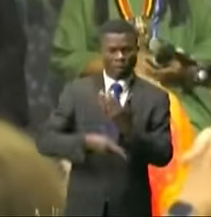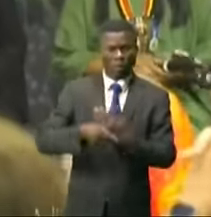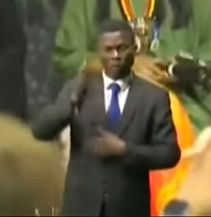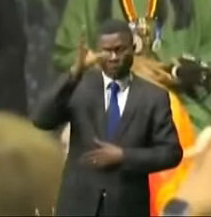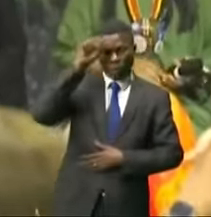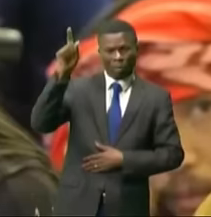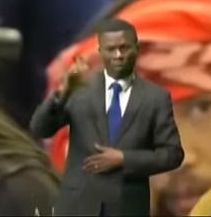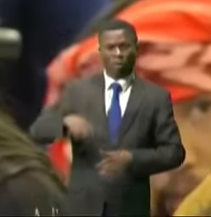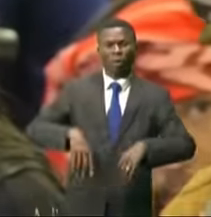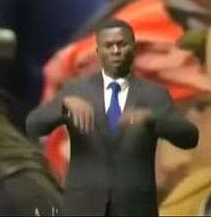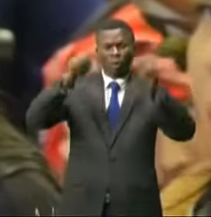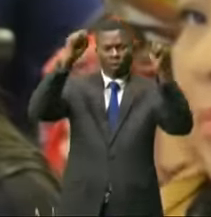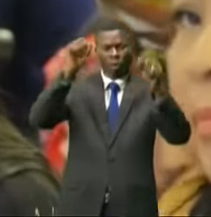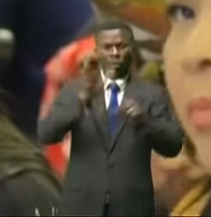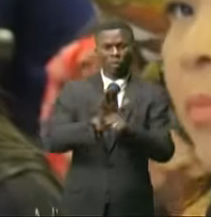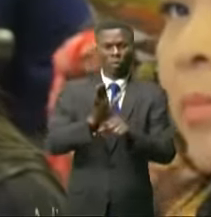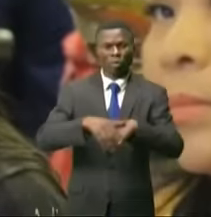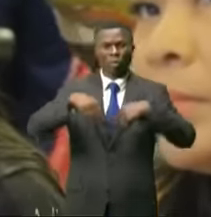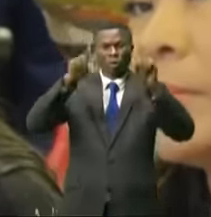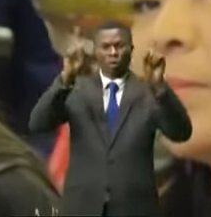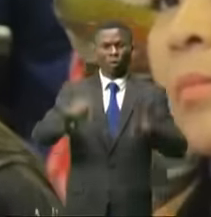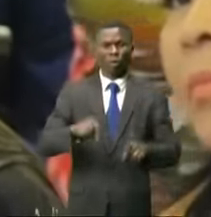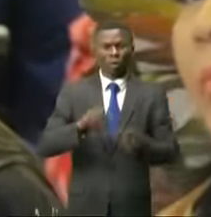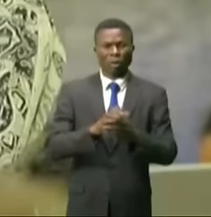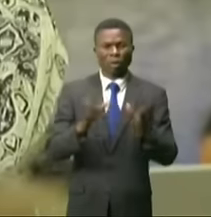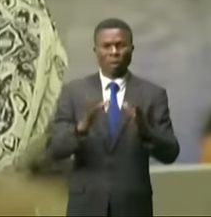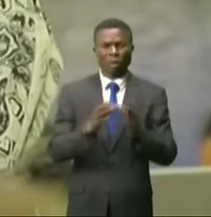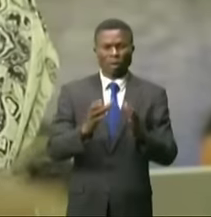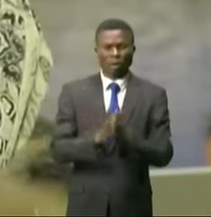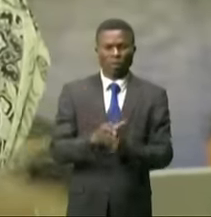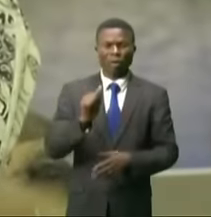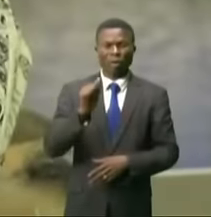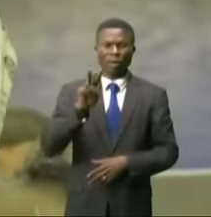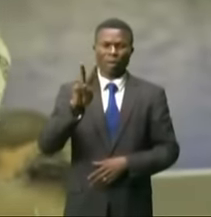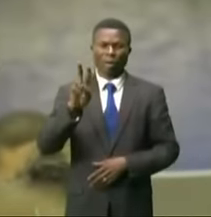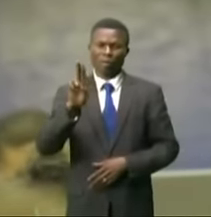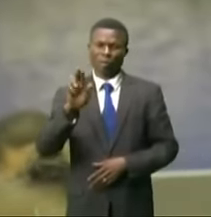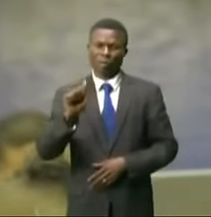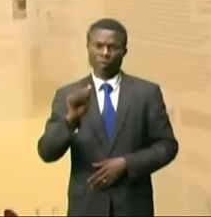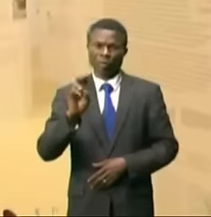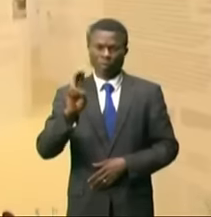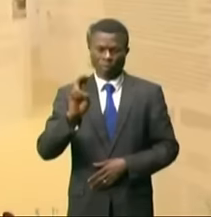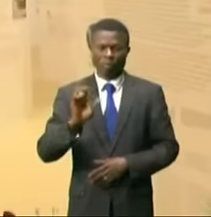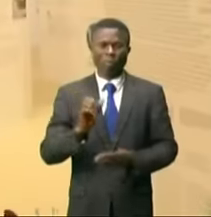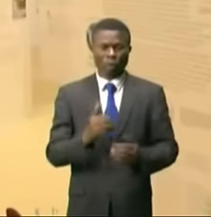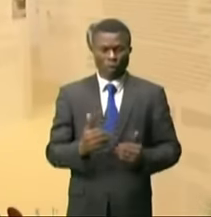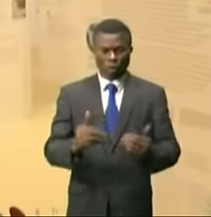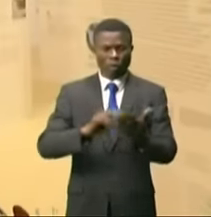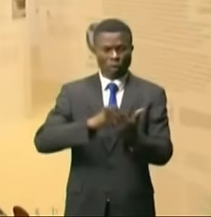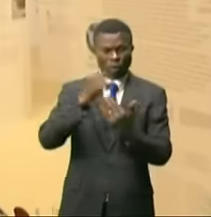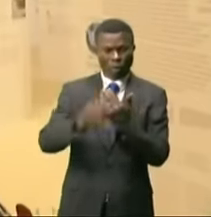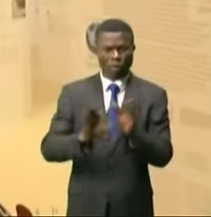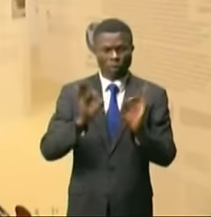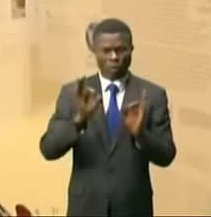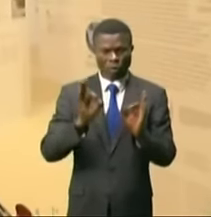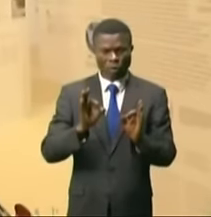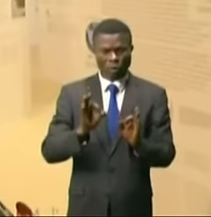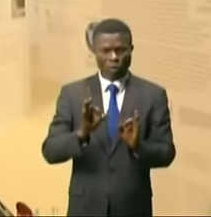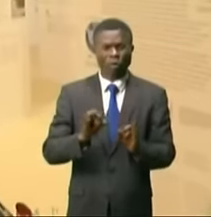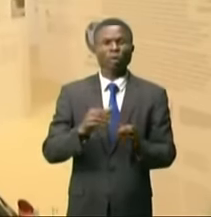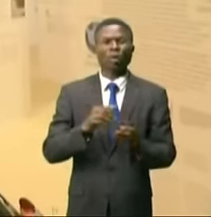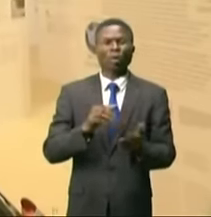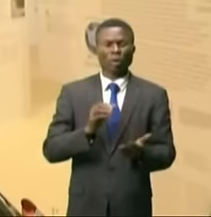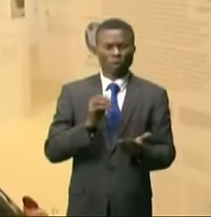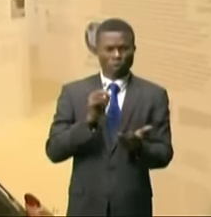été validé pendant plusieurs années avec Vera et on va continuer avec Vera. Mais les nouveaux projets vont aller dans Equitable